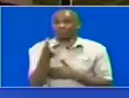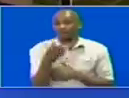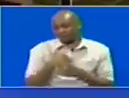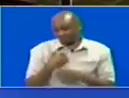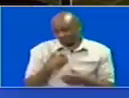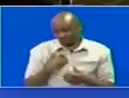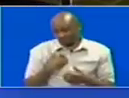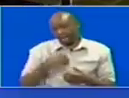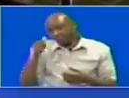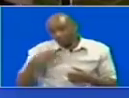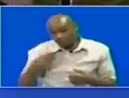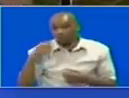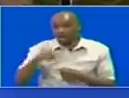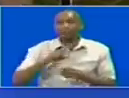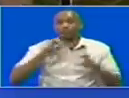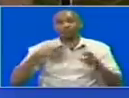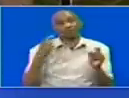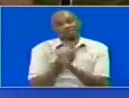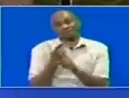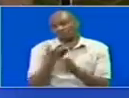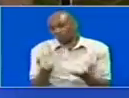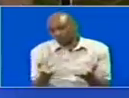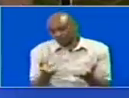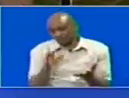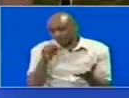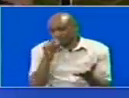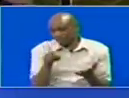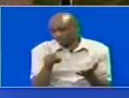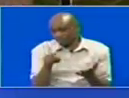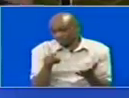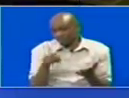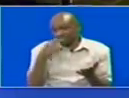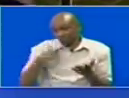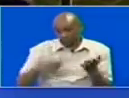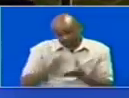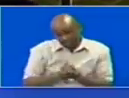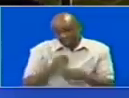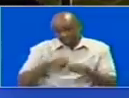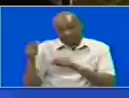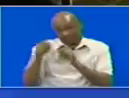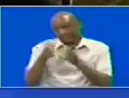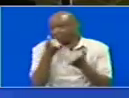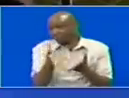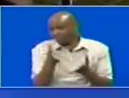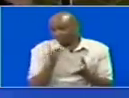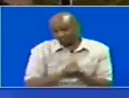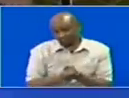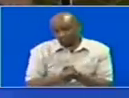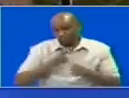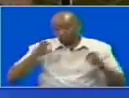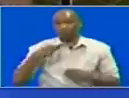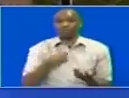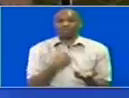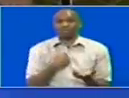hakuna, mwingine amekuja ametafuta karatasi yenye hakuna. Hasa inakuwa, ameenda amesignal. Hasa wakikuja, mtu anakuja, papa anatafuta hii,